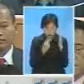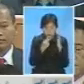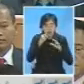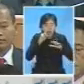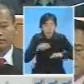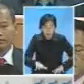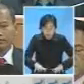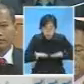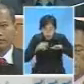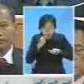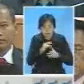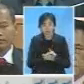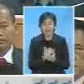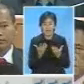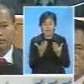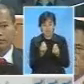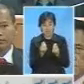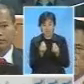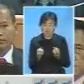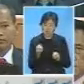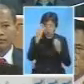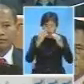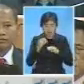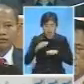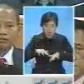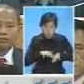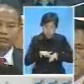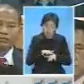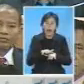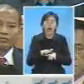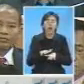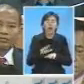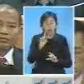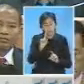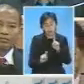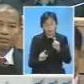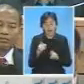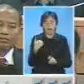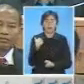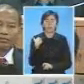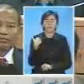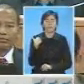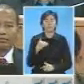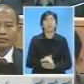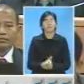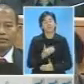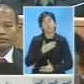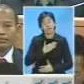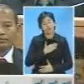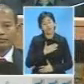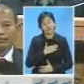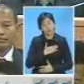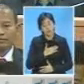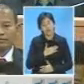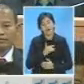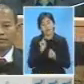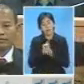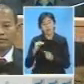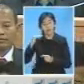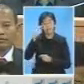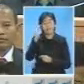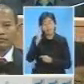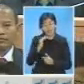ครับมีดินถล่มมีพี่น้องประชาชนเสียชีวิตในเวลานั้นครับผมก็ได้มีโอกาสไปกราบพี่ชายของผมที่ผ